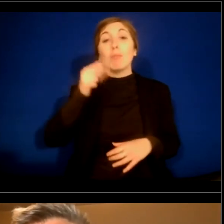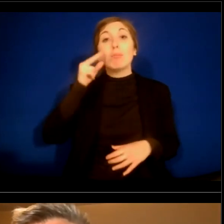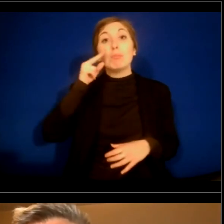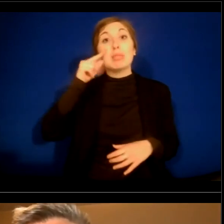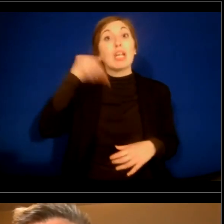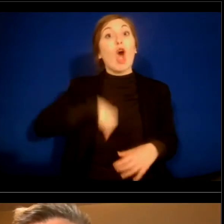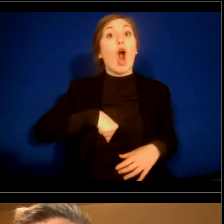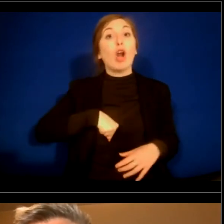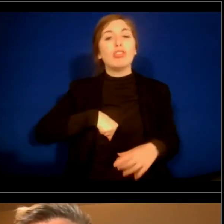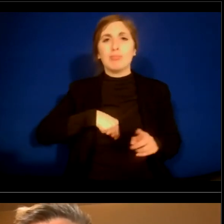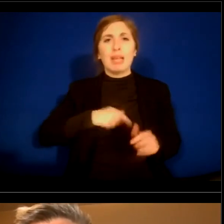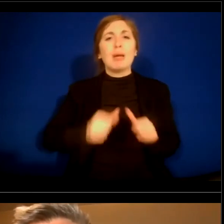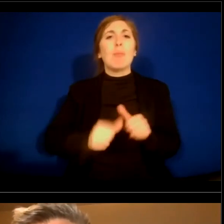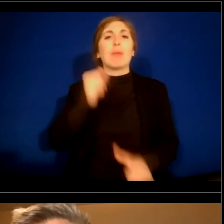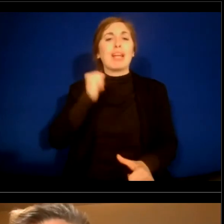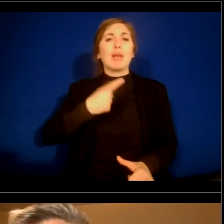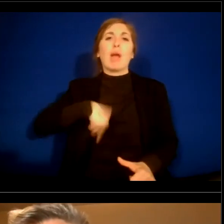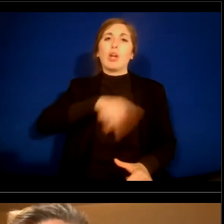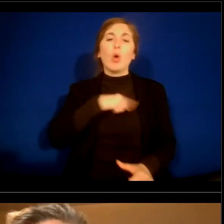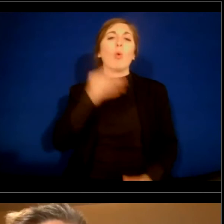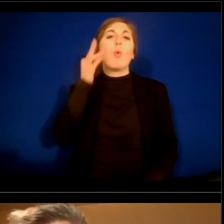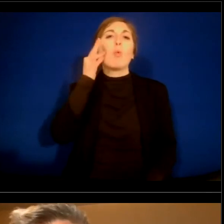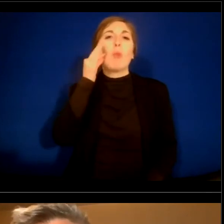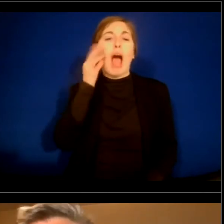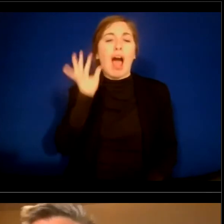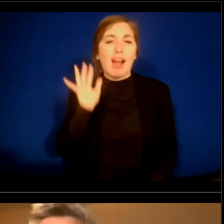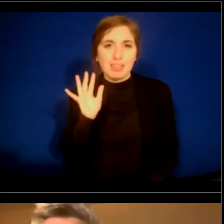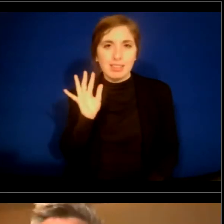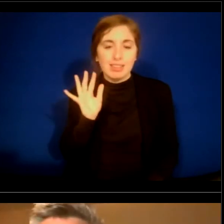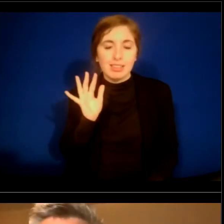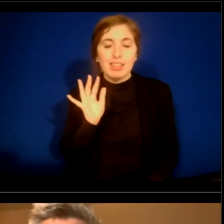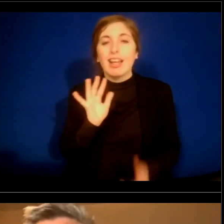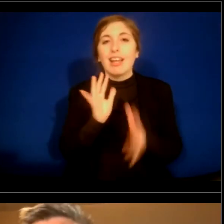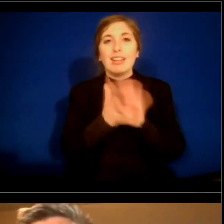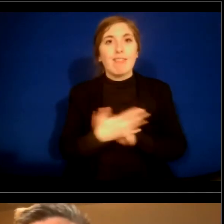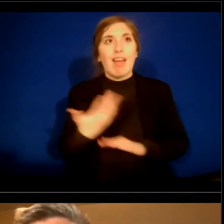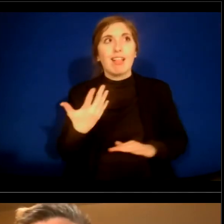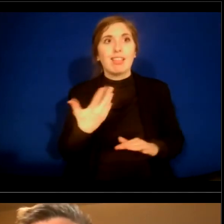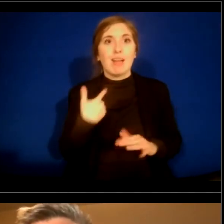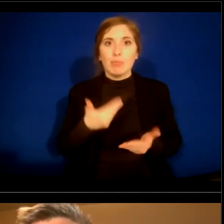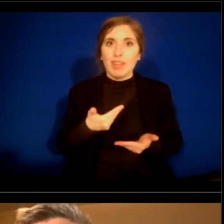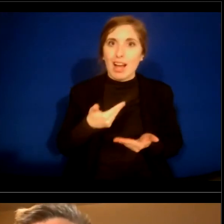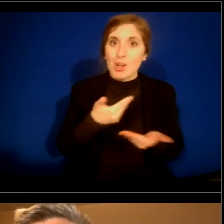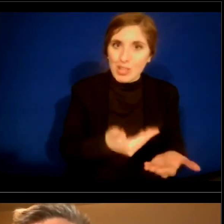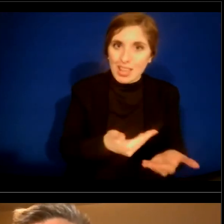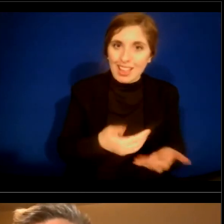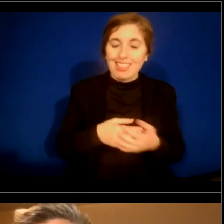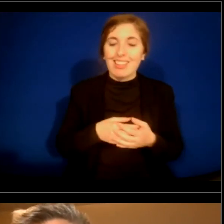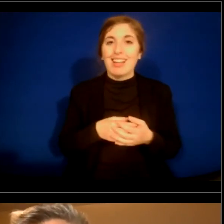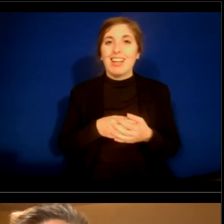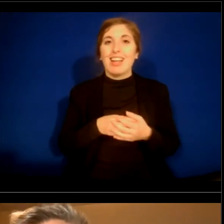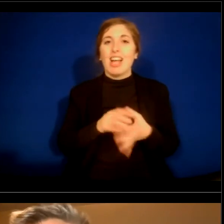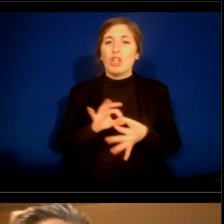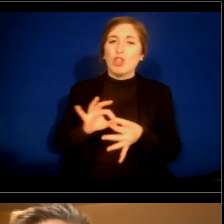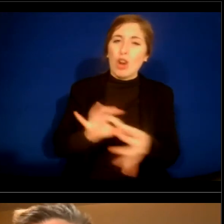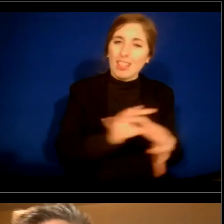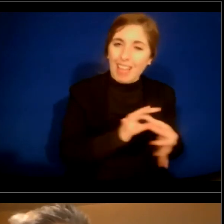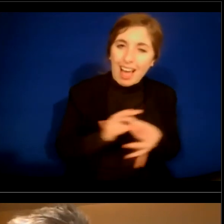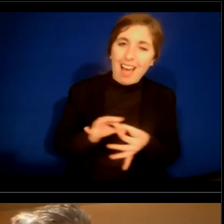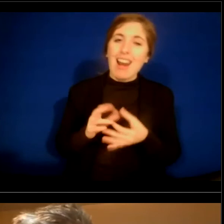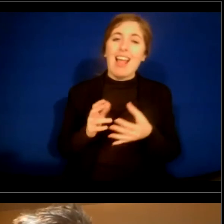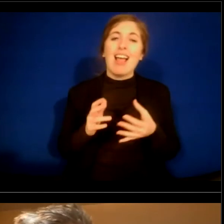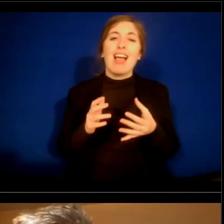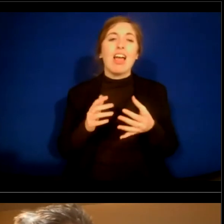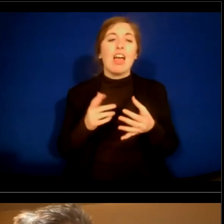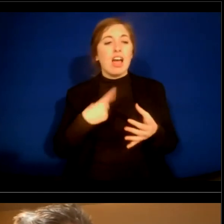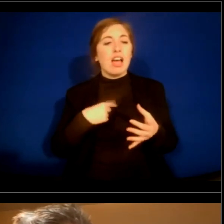no? Quindi davvero, come dire, la spinta va governata, no? La spinta positiva